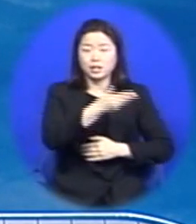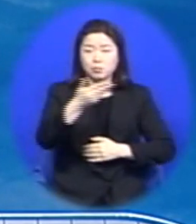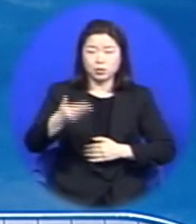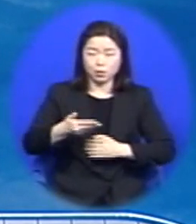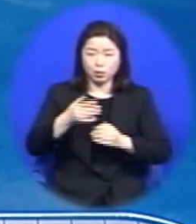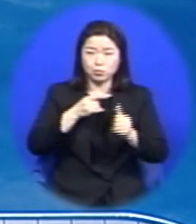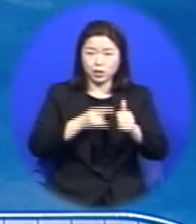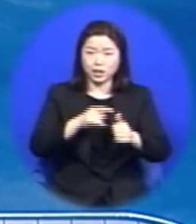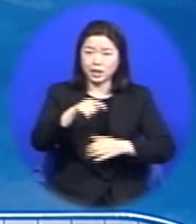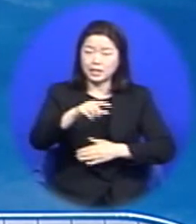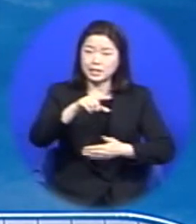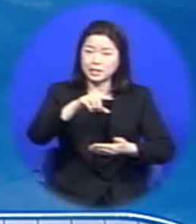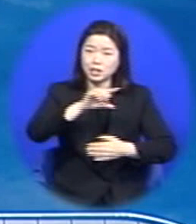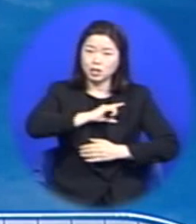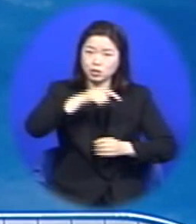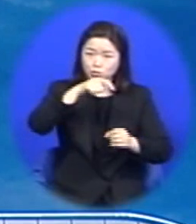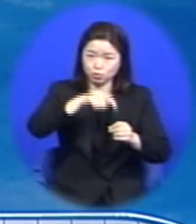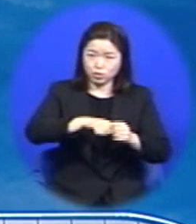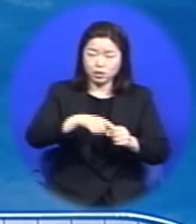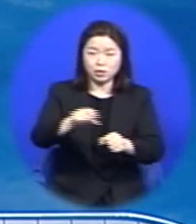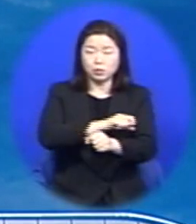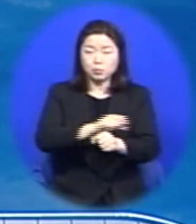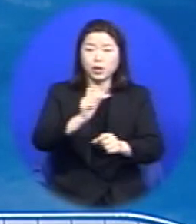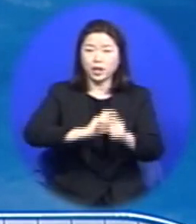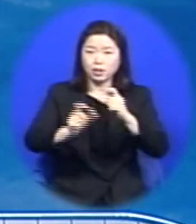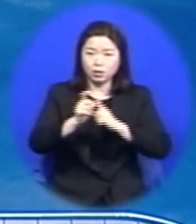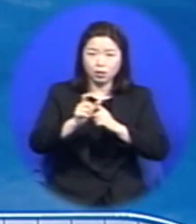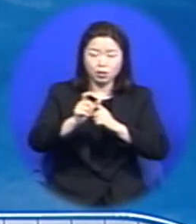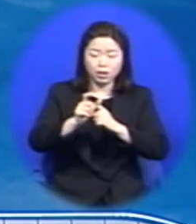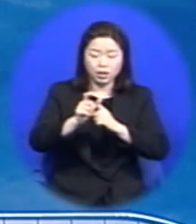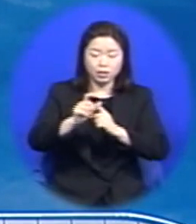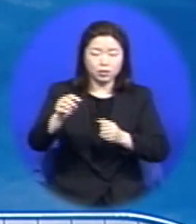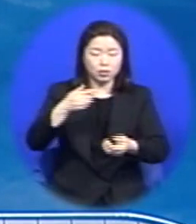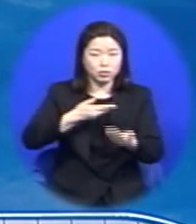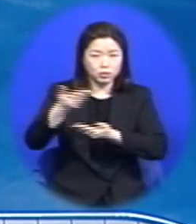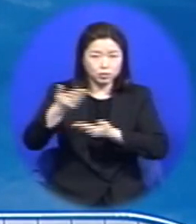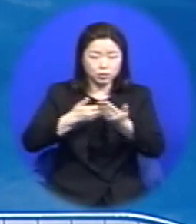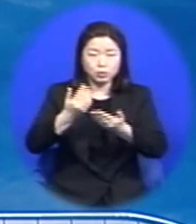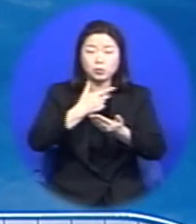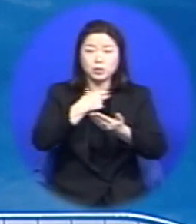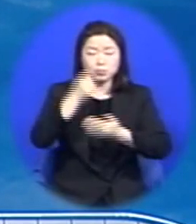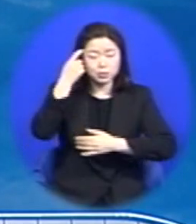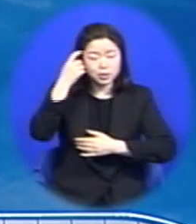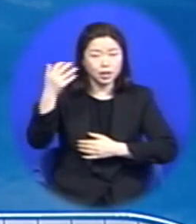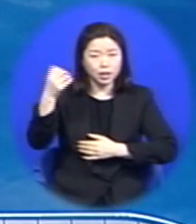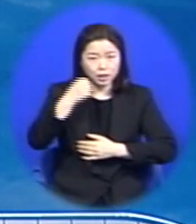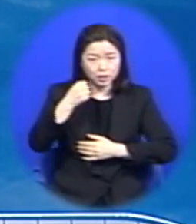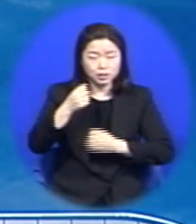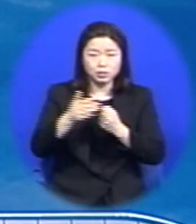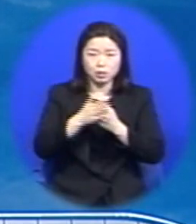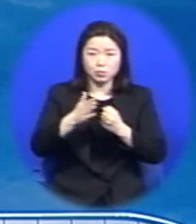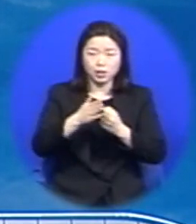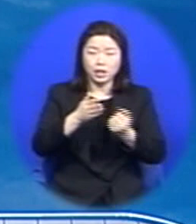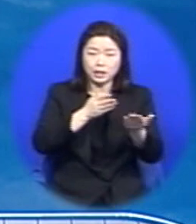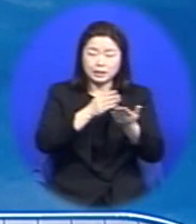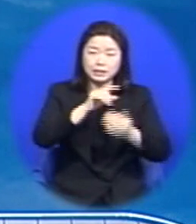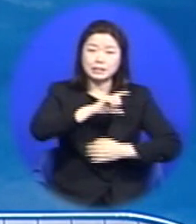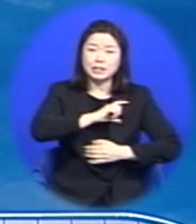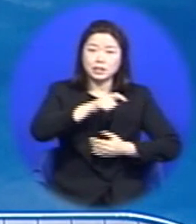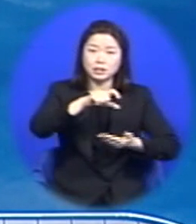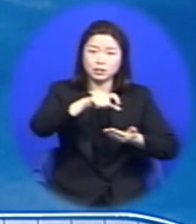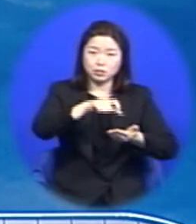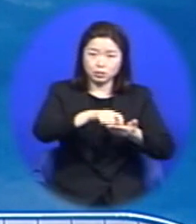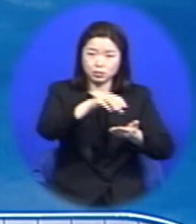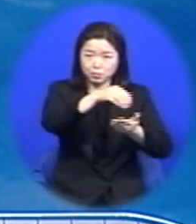이 주제는 특별하게 다뤄야 될 문제인 것 같아서 그 단원이 빠졌었는데 지금은